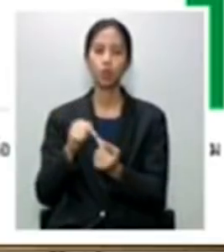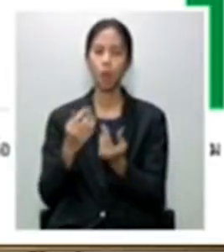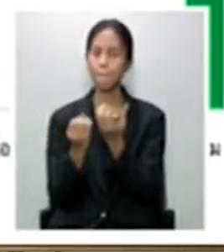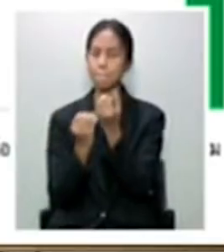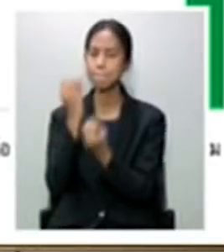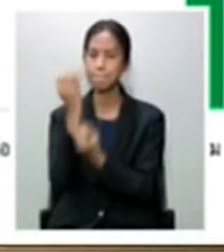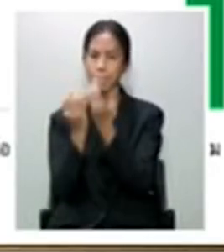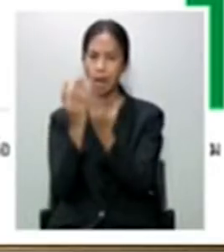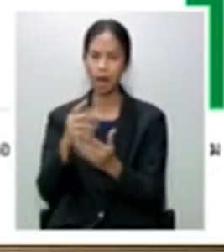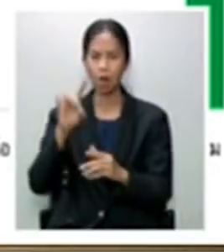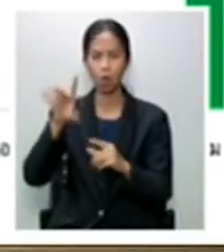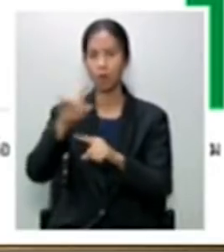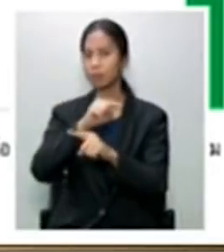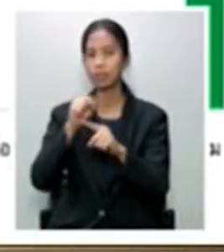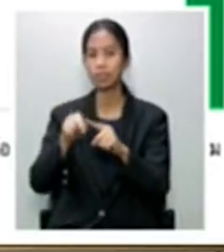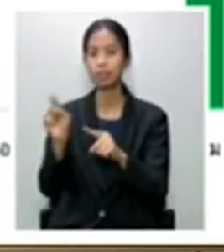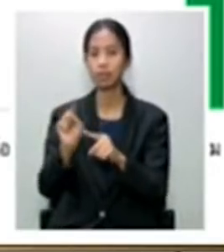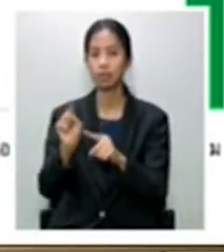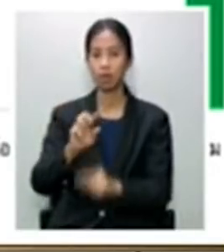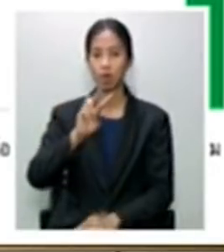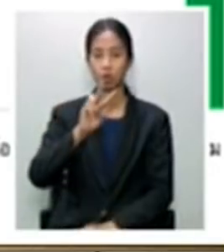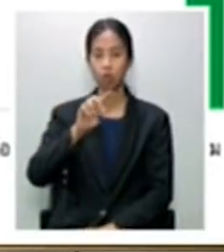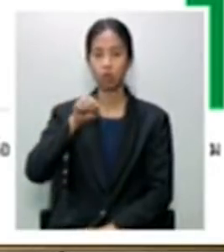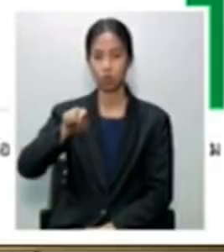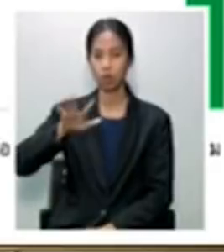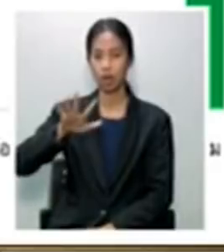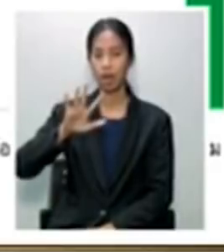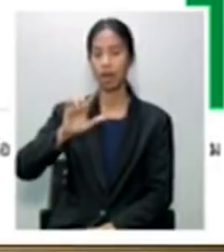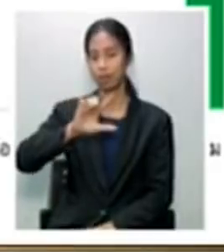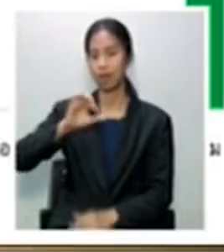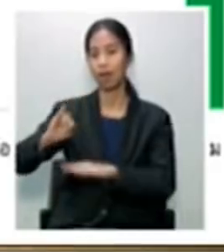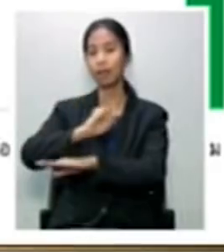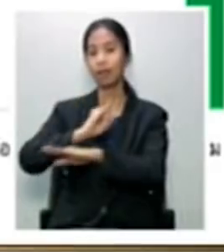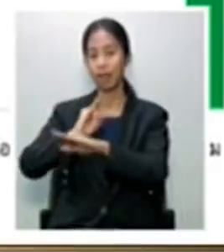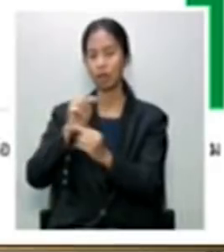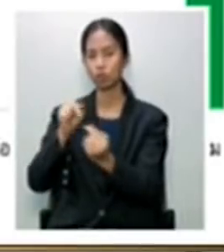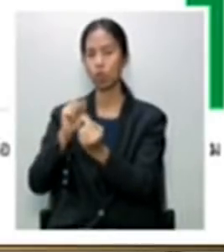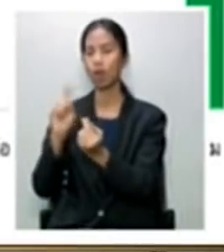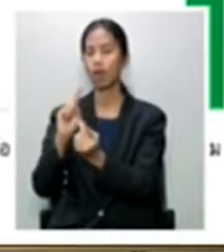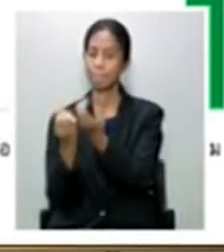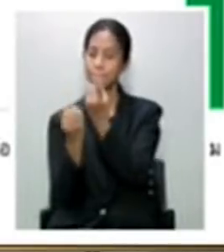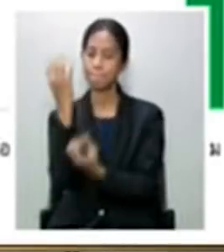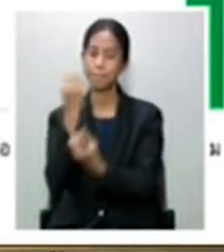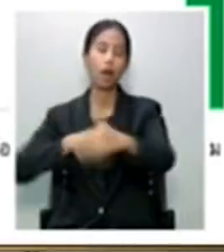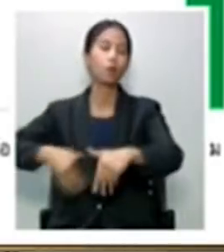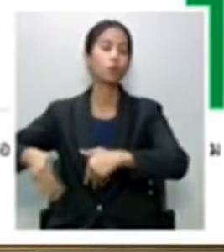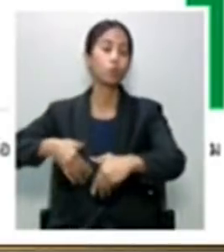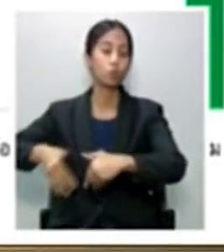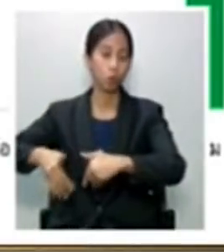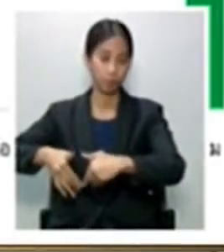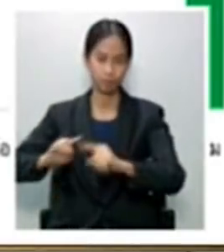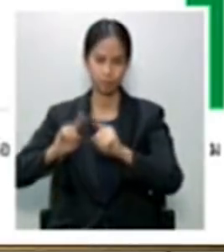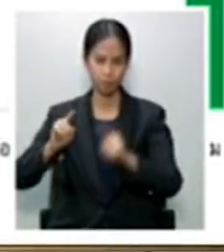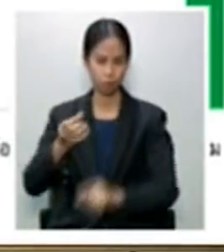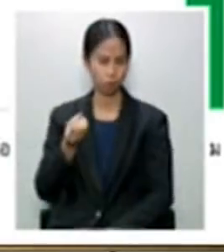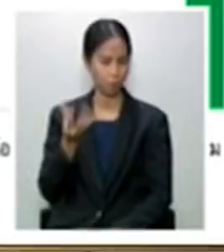ทยเกือบจะ 100% ครับมี 2.5 ล้านไร่ที่เคยเป็นป่าชุมชนที่เคยพูดไปเมื่อปี2540แต่โดยมากโดยรว